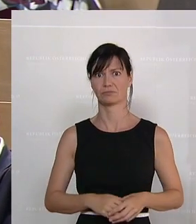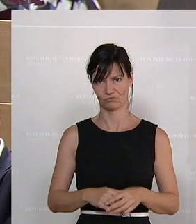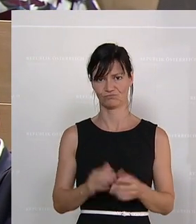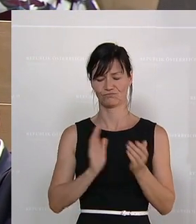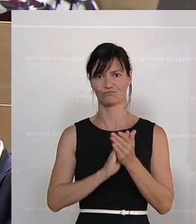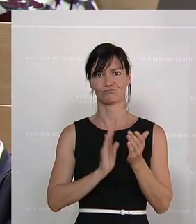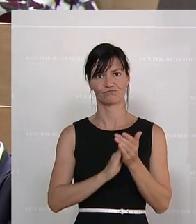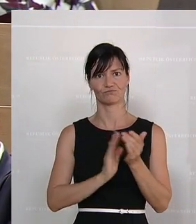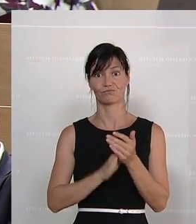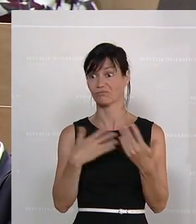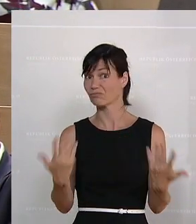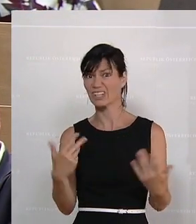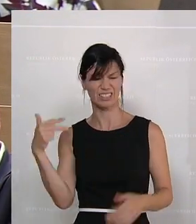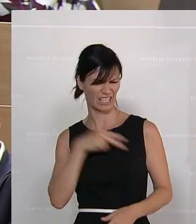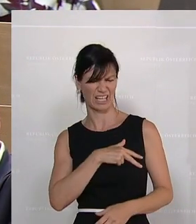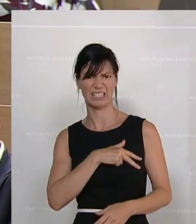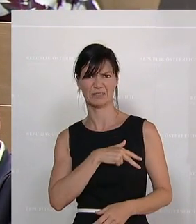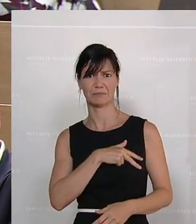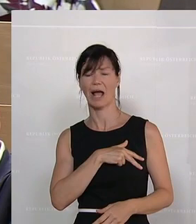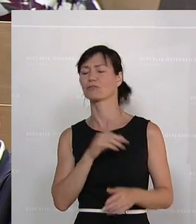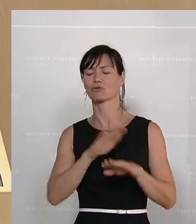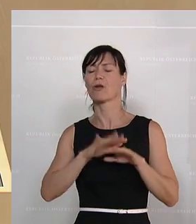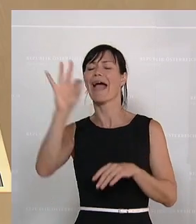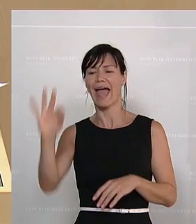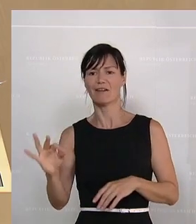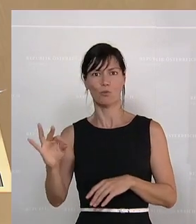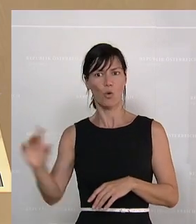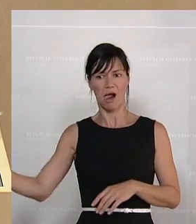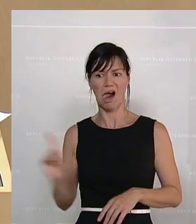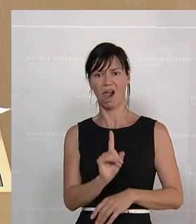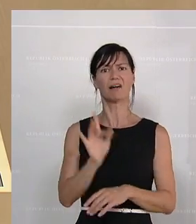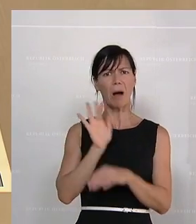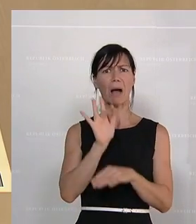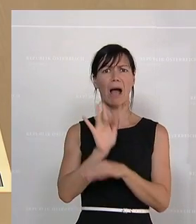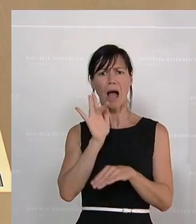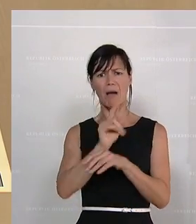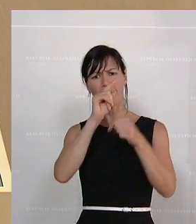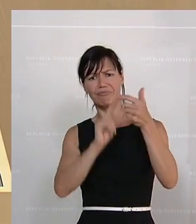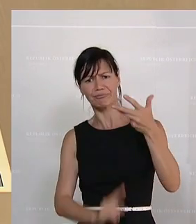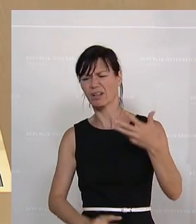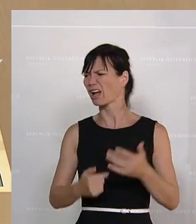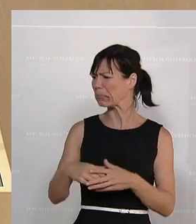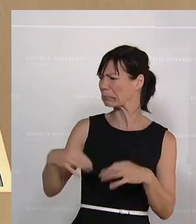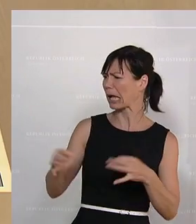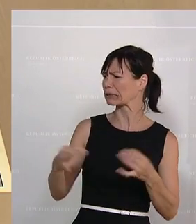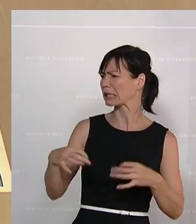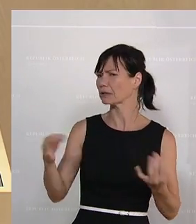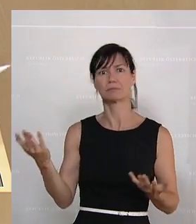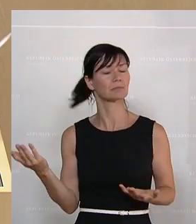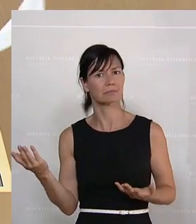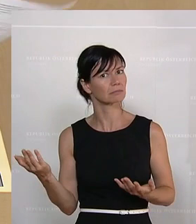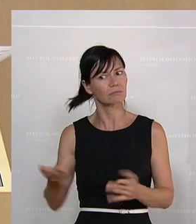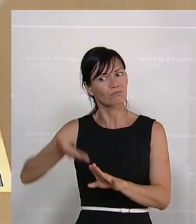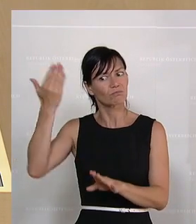und sich ksb herzustellen und es und sich darüber lustig zu machen und zu sagen das ist nichts man muss sich fragen was hat denn die